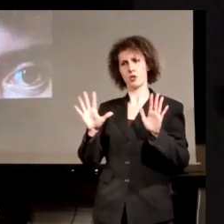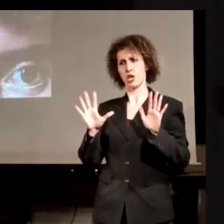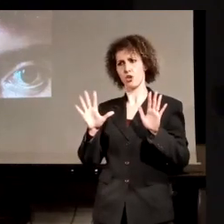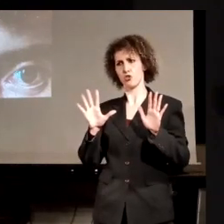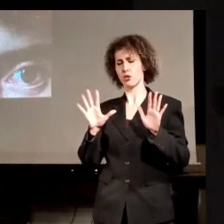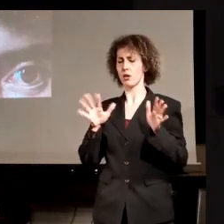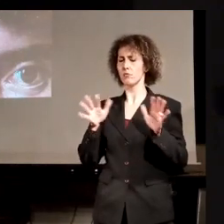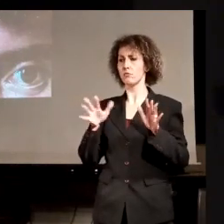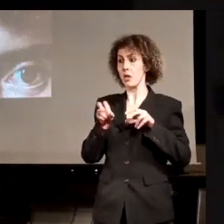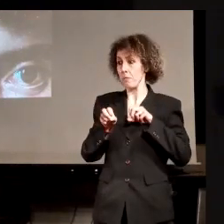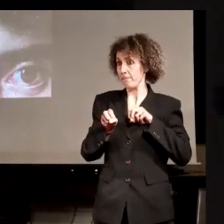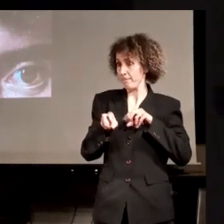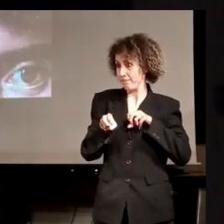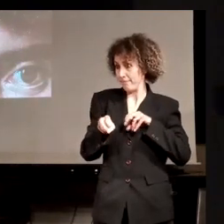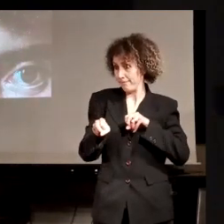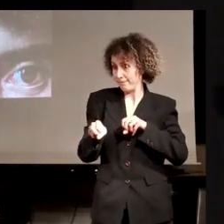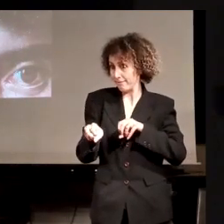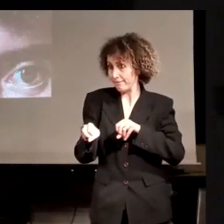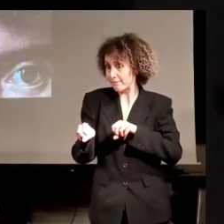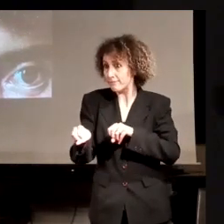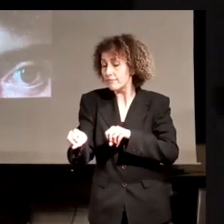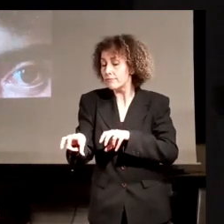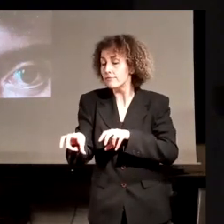traversa correndo a più non posso